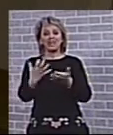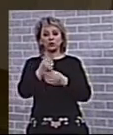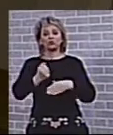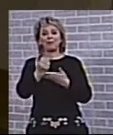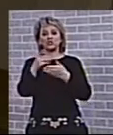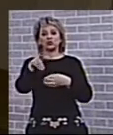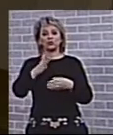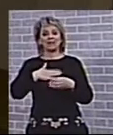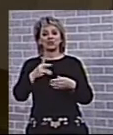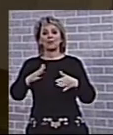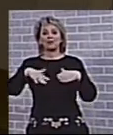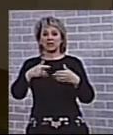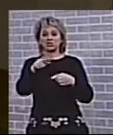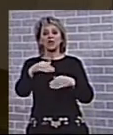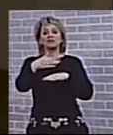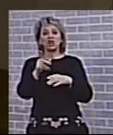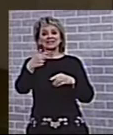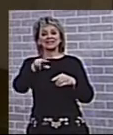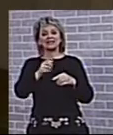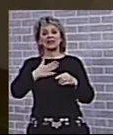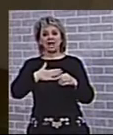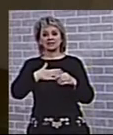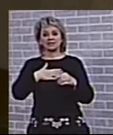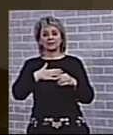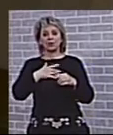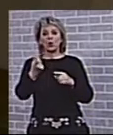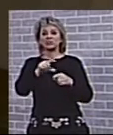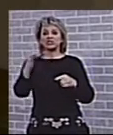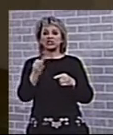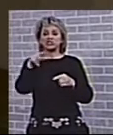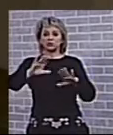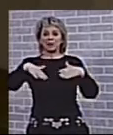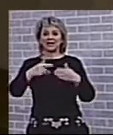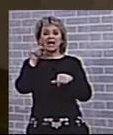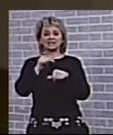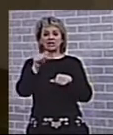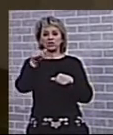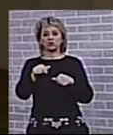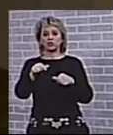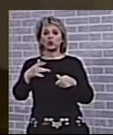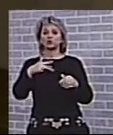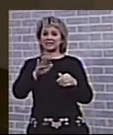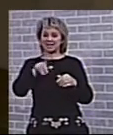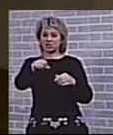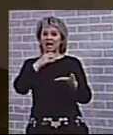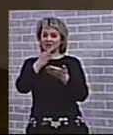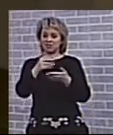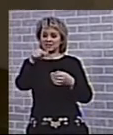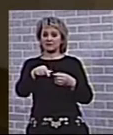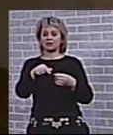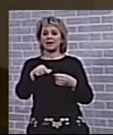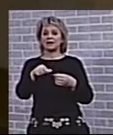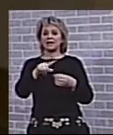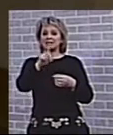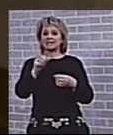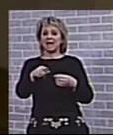поддержку у наших коллег. Ну, в частности, нас, допустим, очень интересует предложение, касающееся ужесточения ответственности